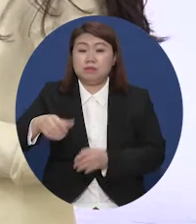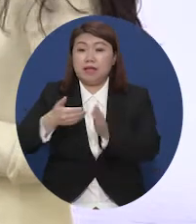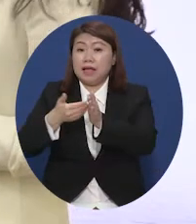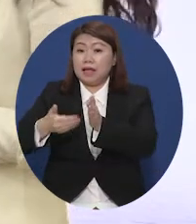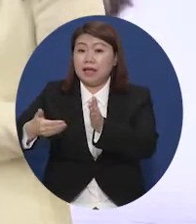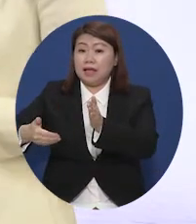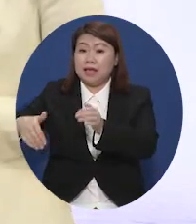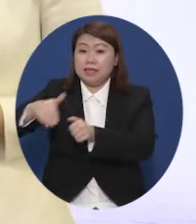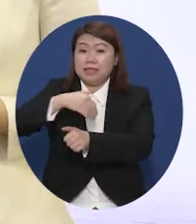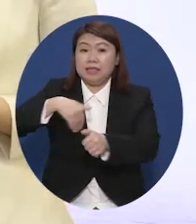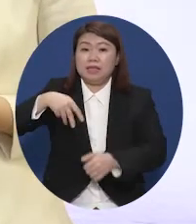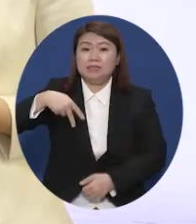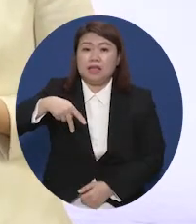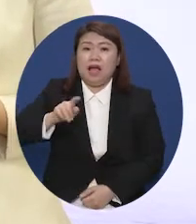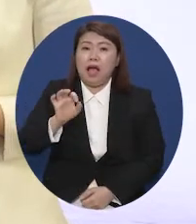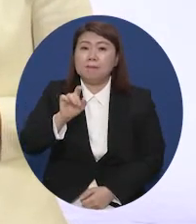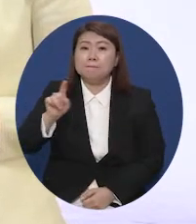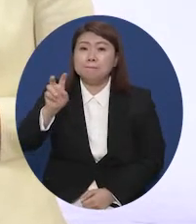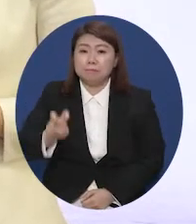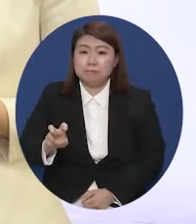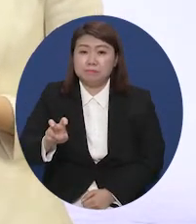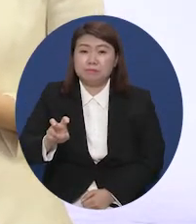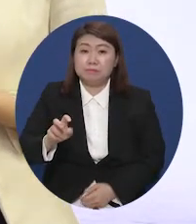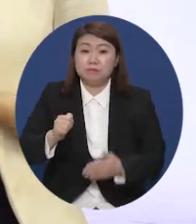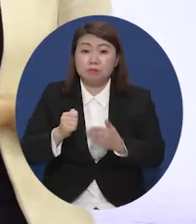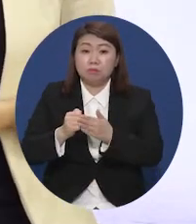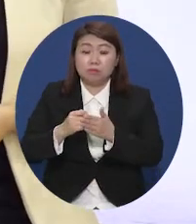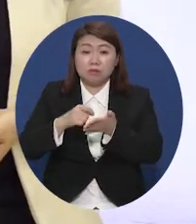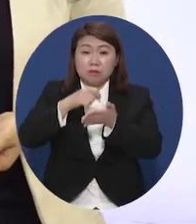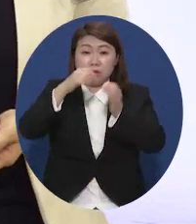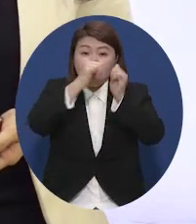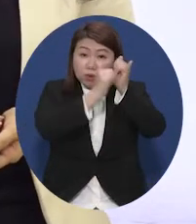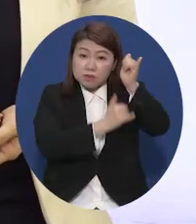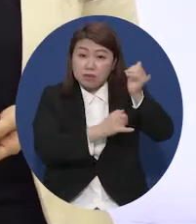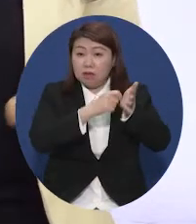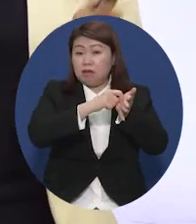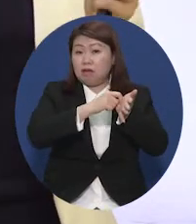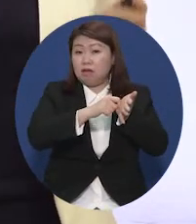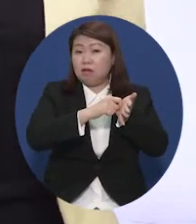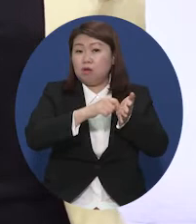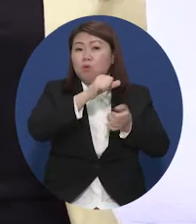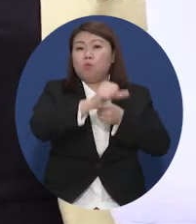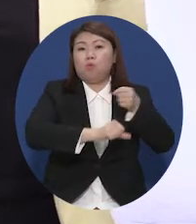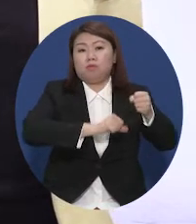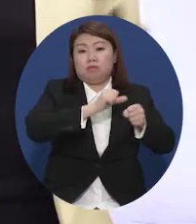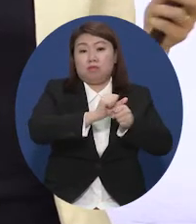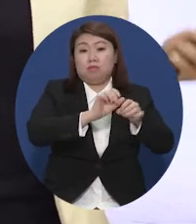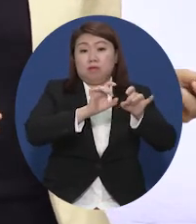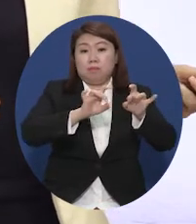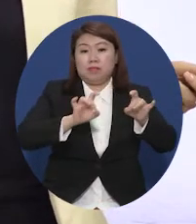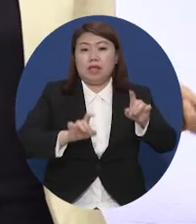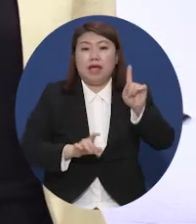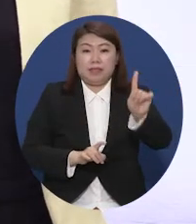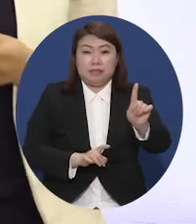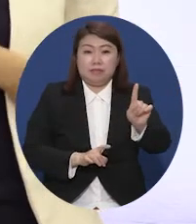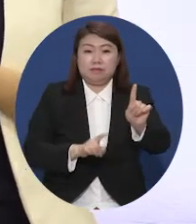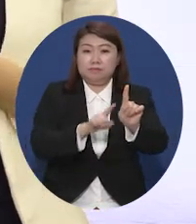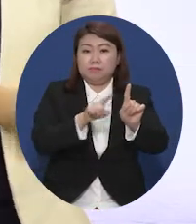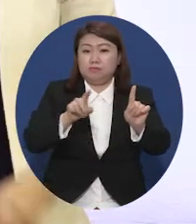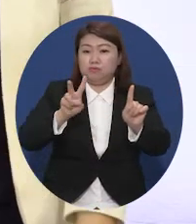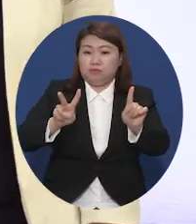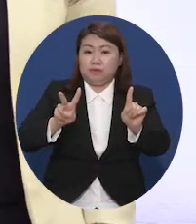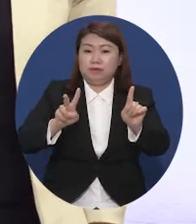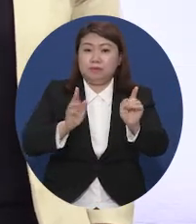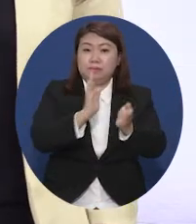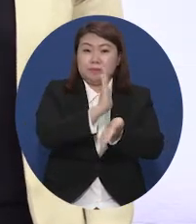있는 비석들은 강 유역의 사함을 활용해서 만들어졌습니다 또 역사적인 기록물이었기 때문에 5년 주기로 한 개 또는 두